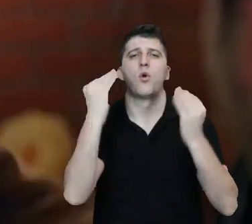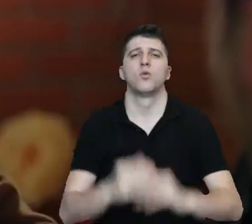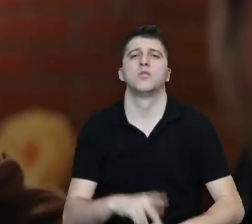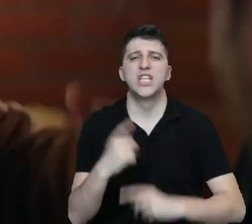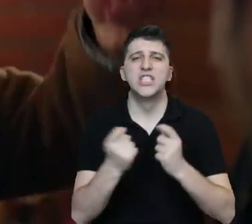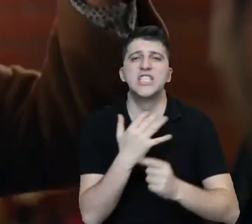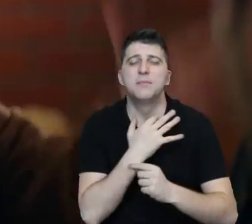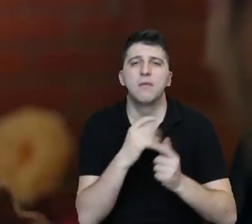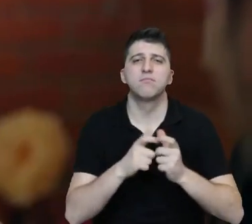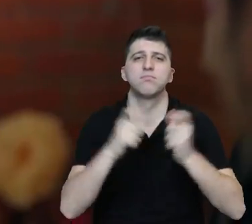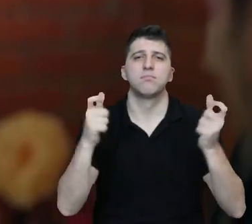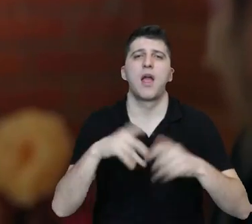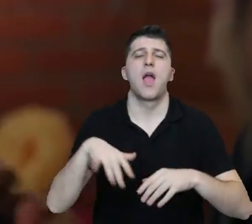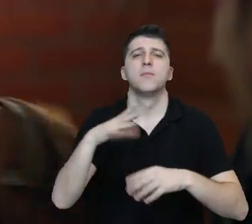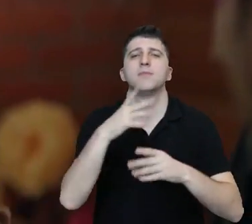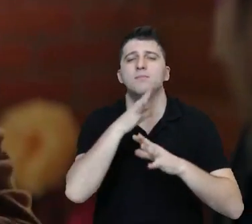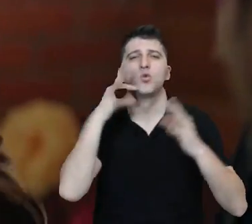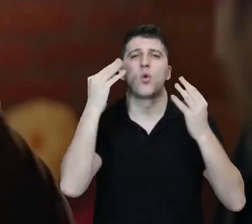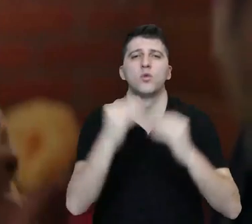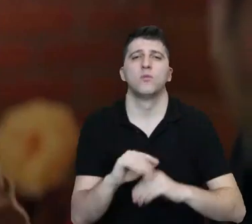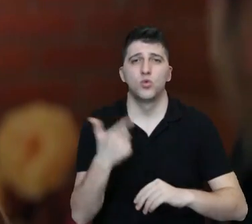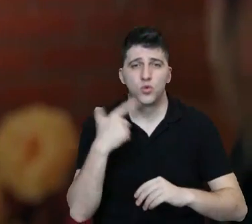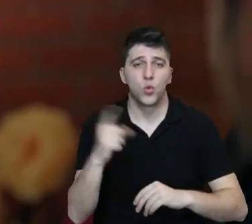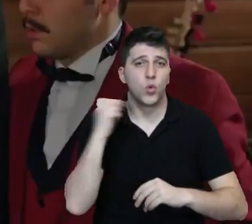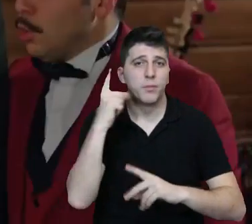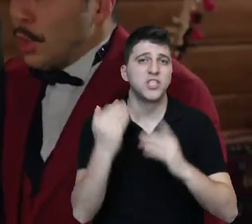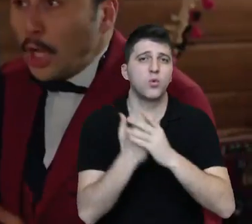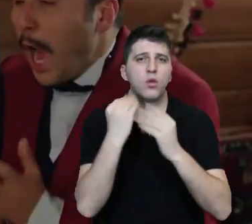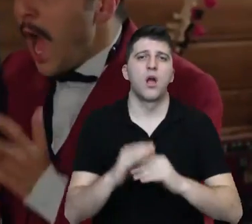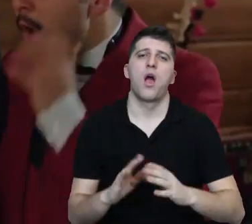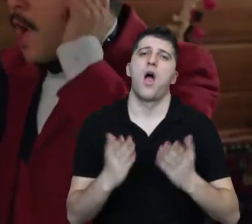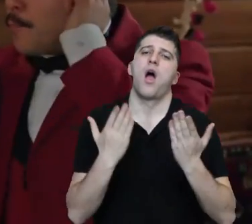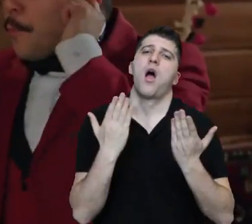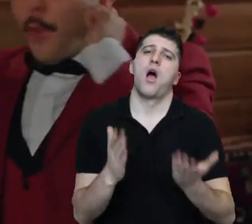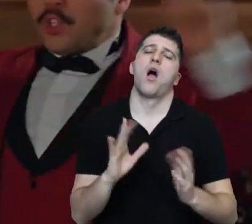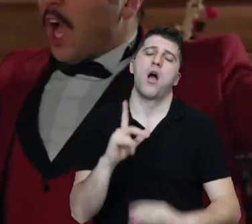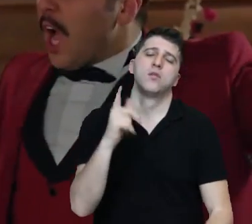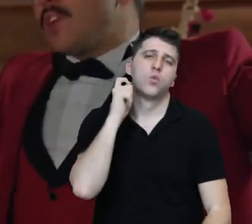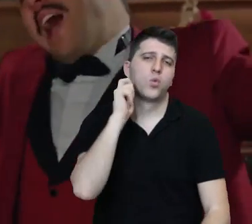iş imkanları doğar, esnafın yüzü güler. Hem belki kasabadan ünlü biri çıkar.